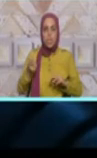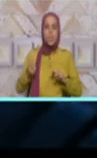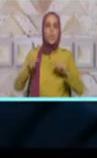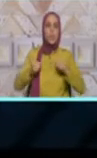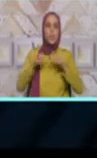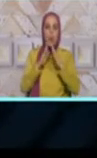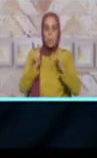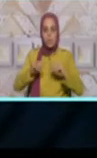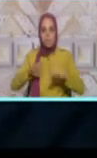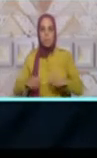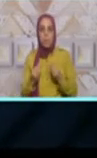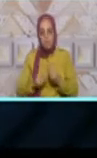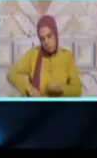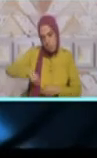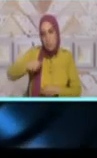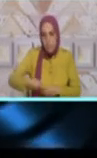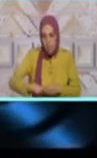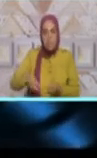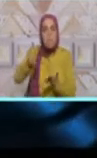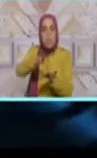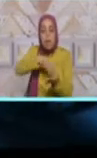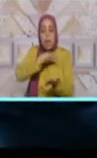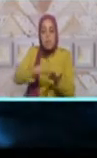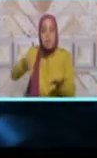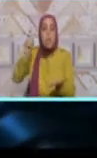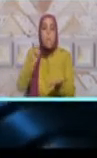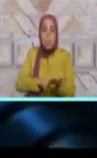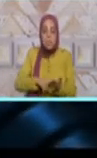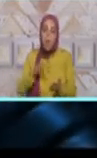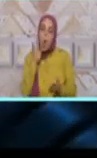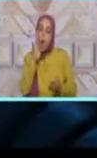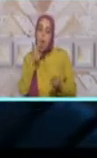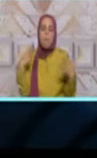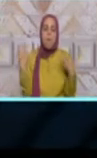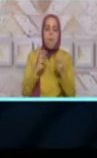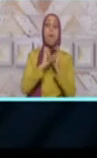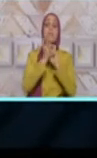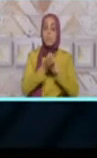المبالغ الرئيسية في دراسات جدوى حقيقية علماء وشركات عملوها.